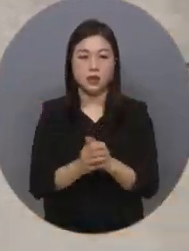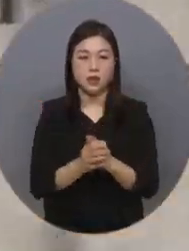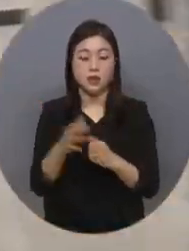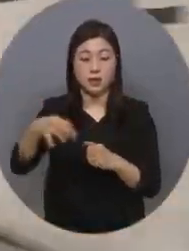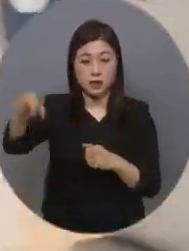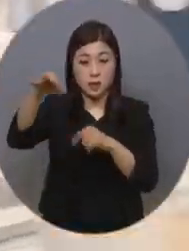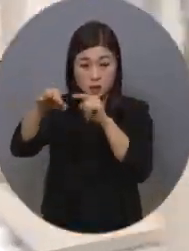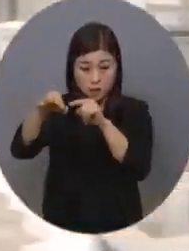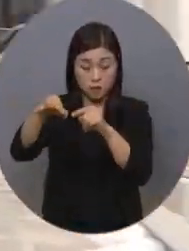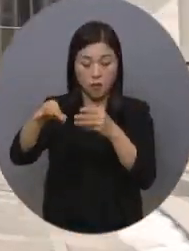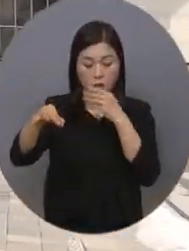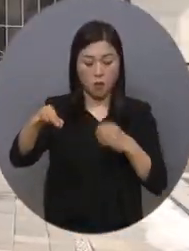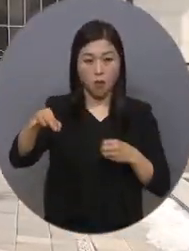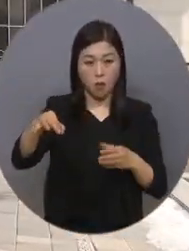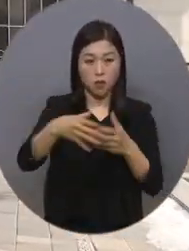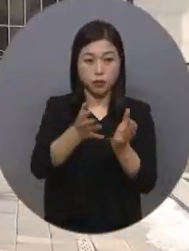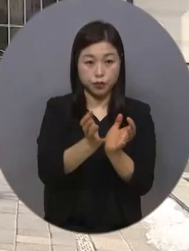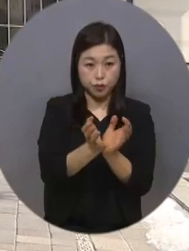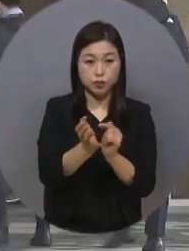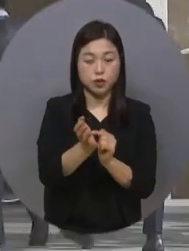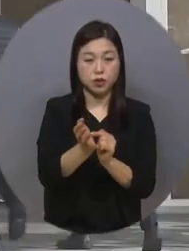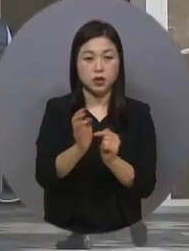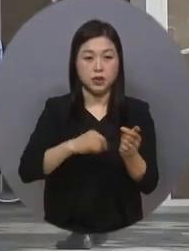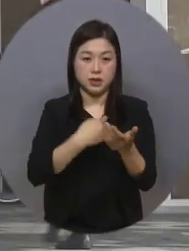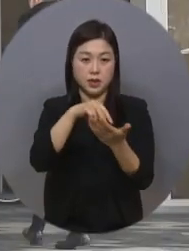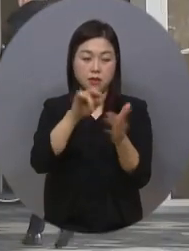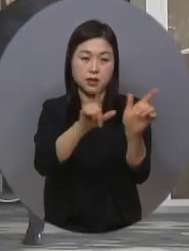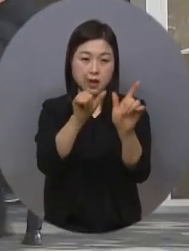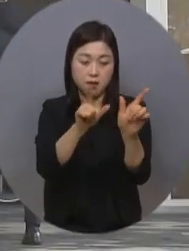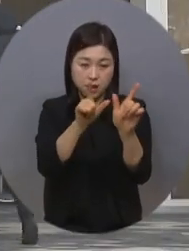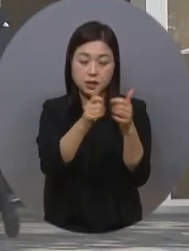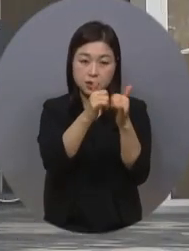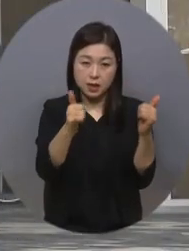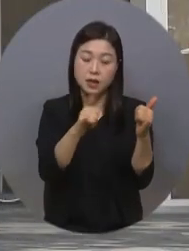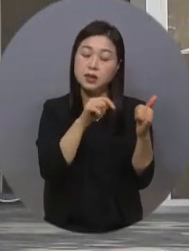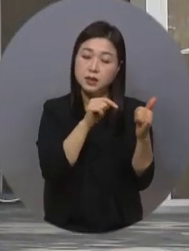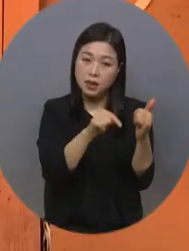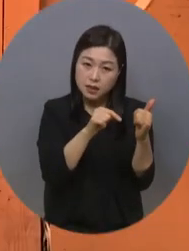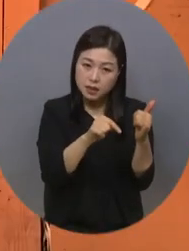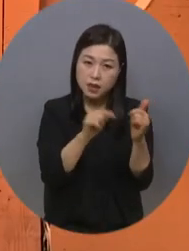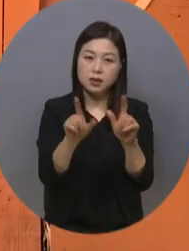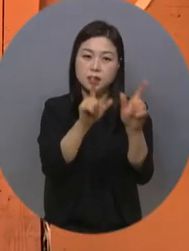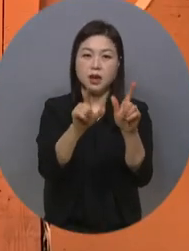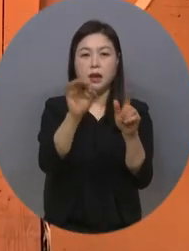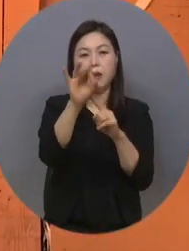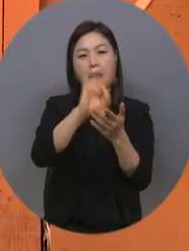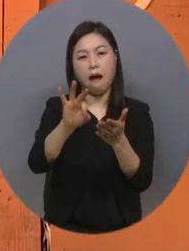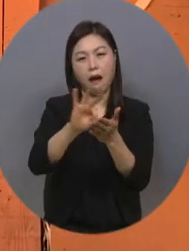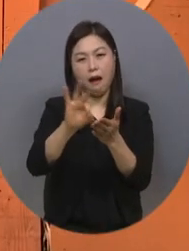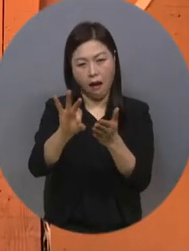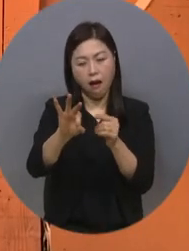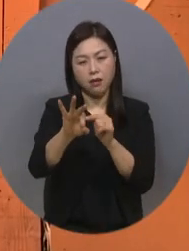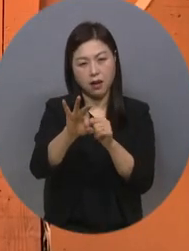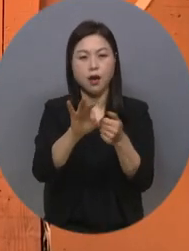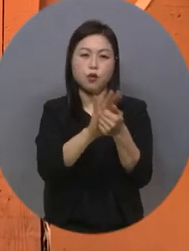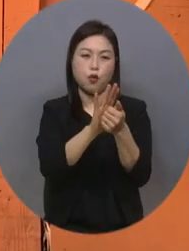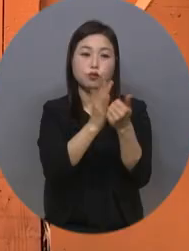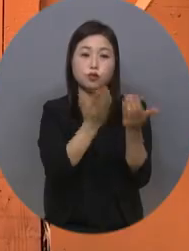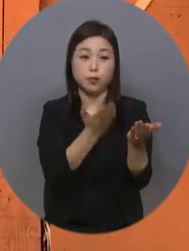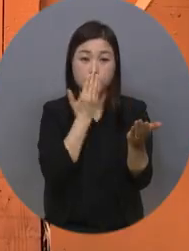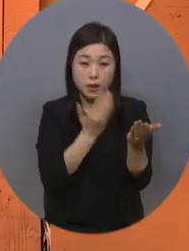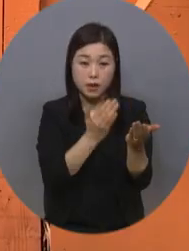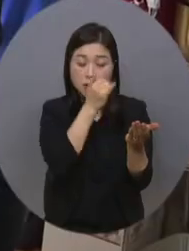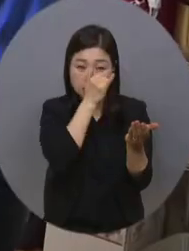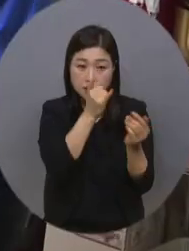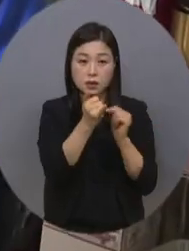복지부는 자활 참여자의 생활비 부담이 다소 완화될 것으로 기대한다며 저소득층의 자립을 위한 다양한 제도